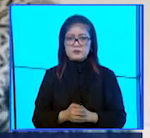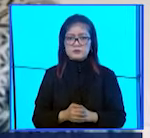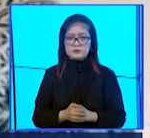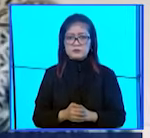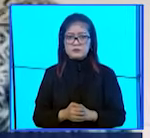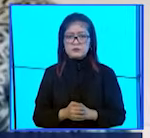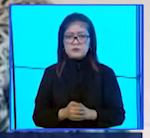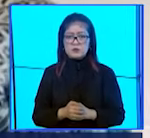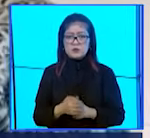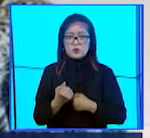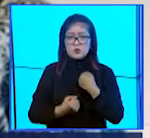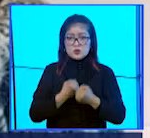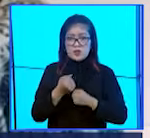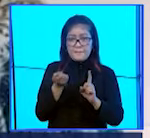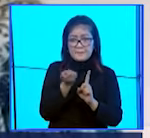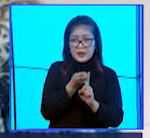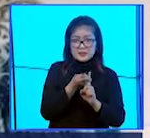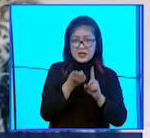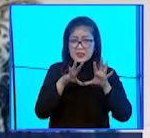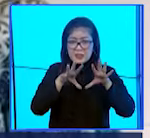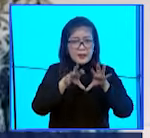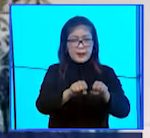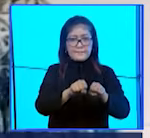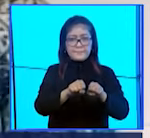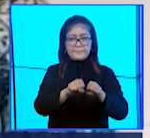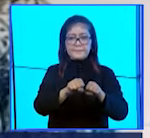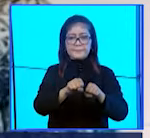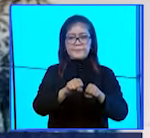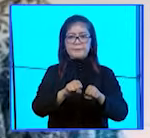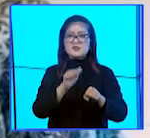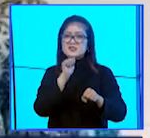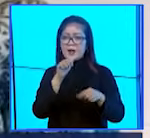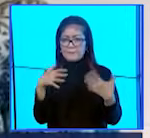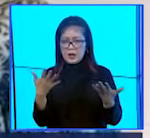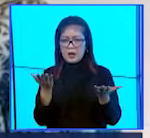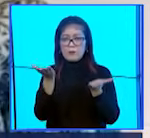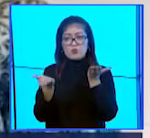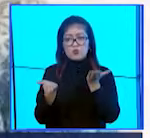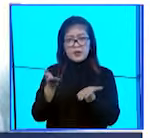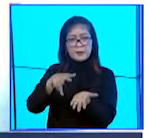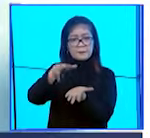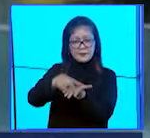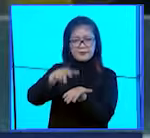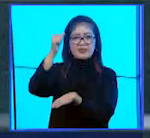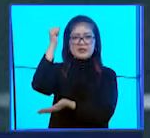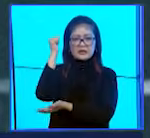paksa, baik itu penangkapan maupun penahanan terhadap pihak yang telah ditetapkan sebagai tersangka.